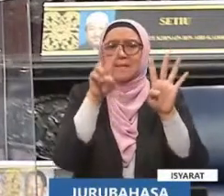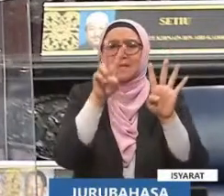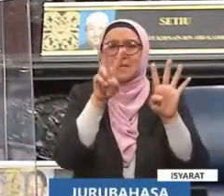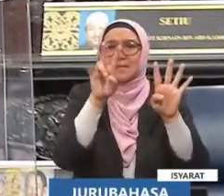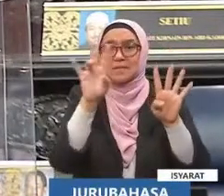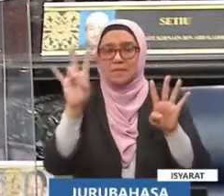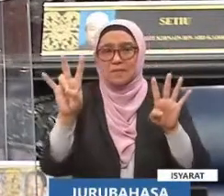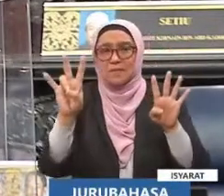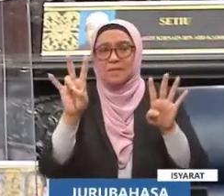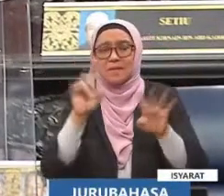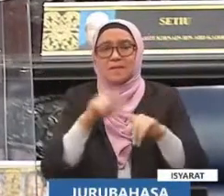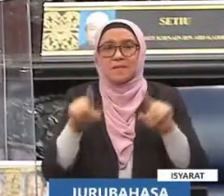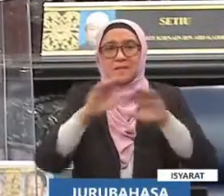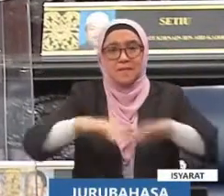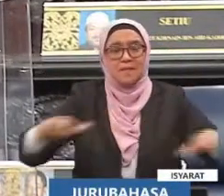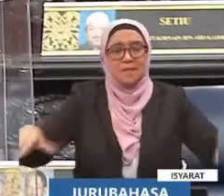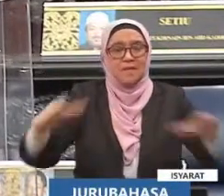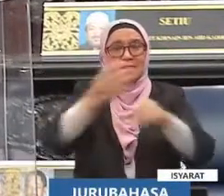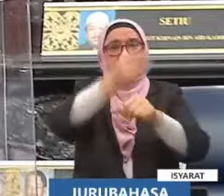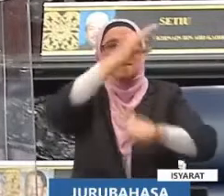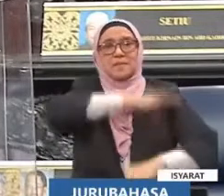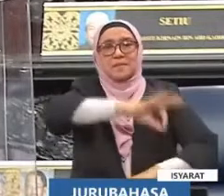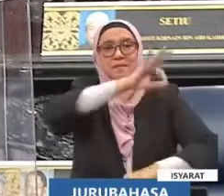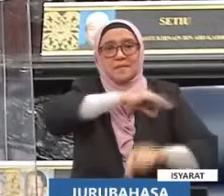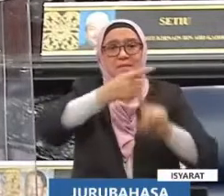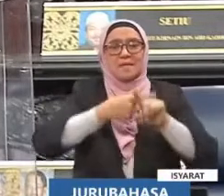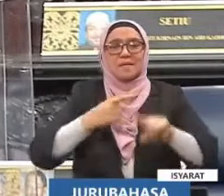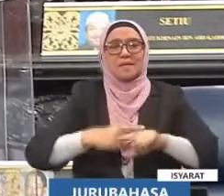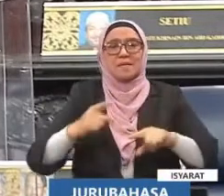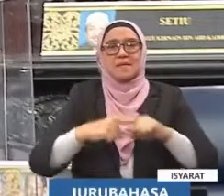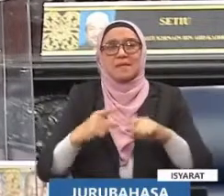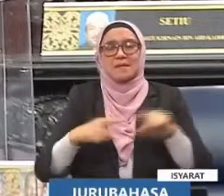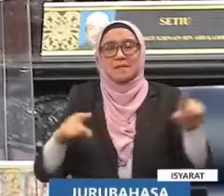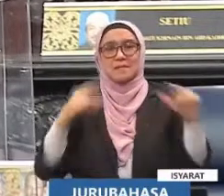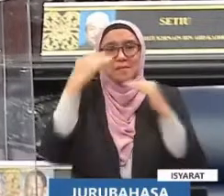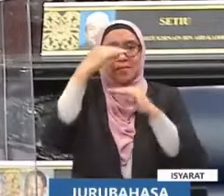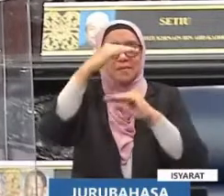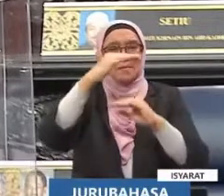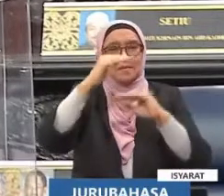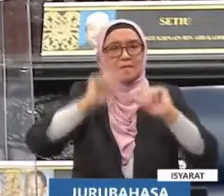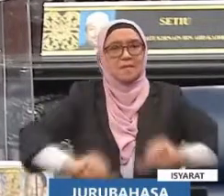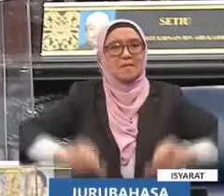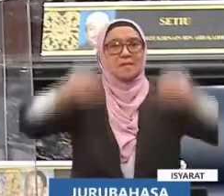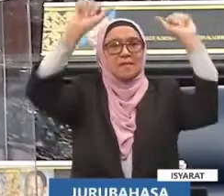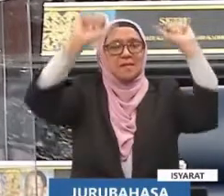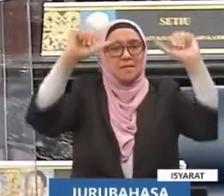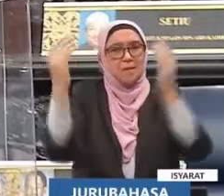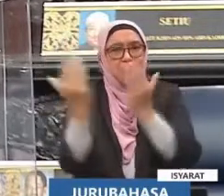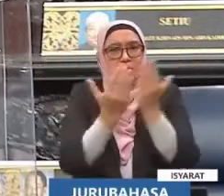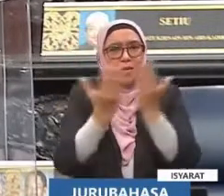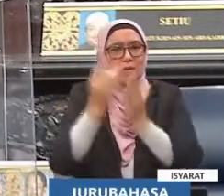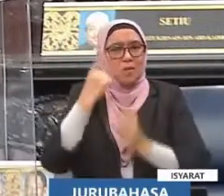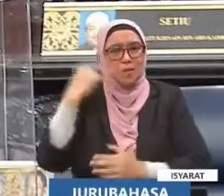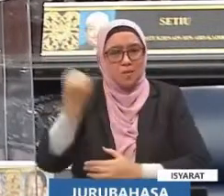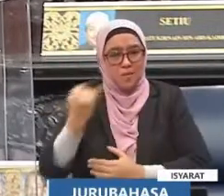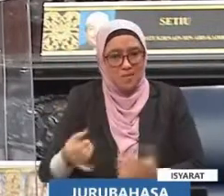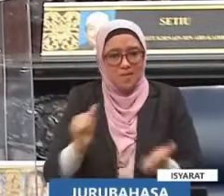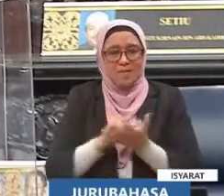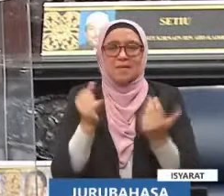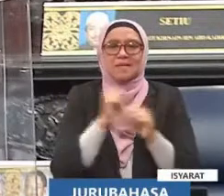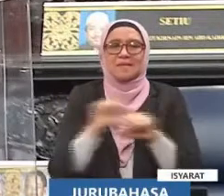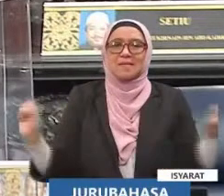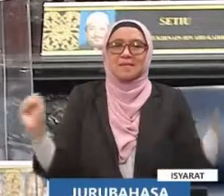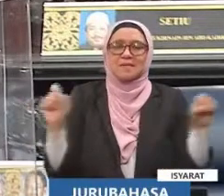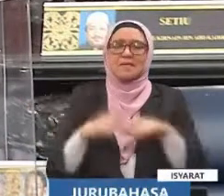manfaat dari pada 29 Project naik taraf dan pembangunan semula Solo daif yang telah siap merekalah dijaga